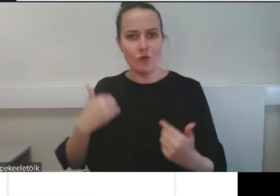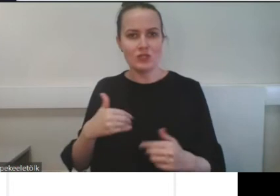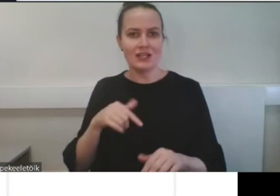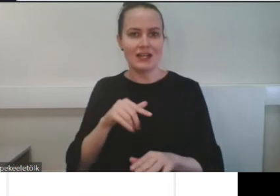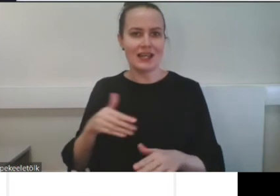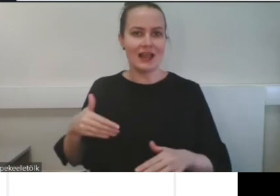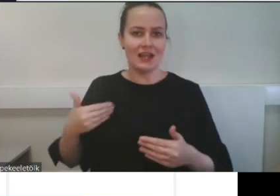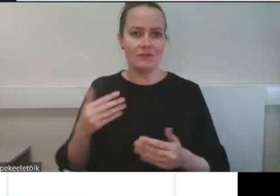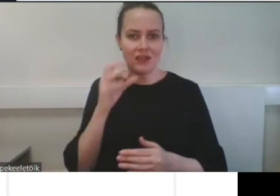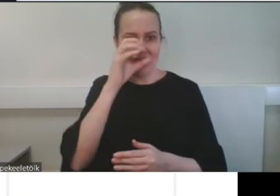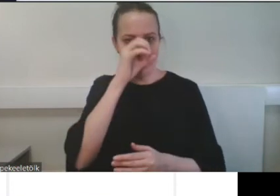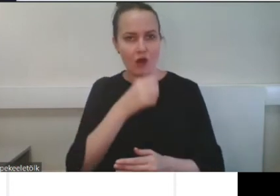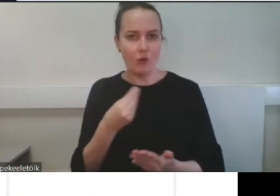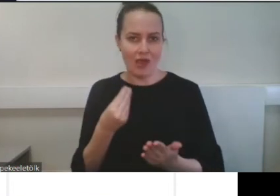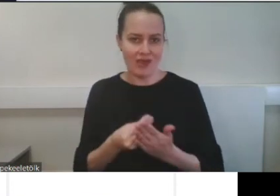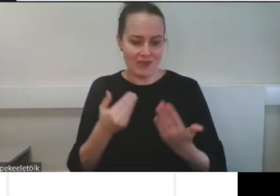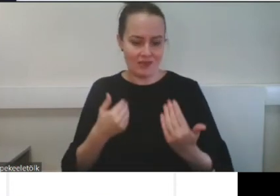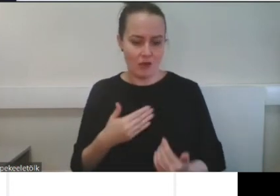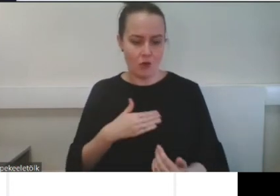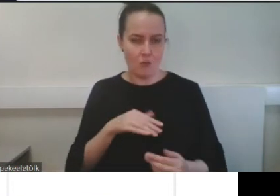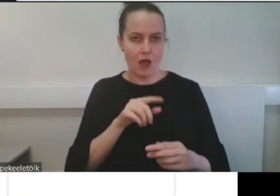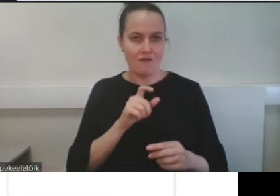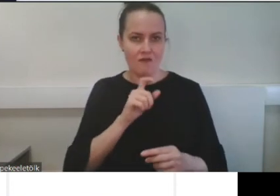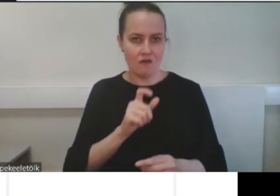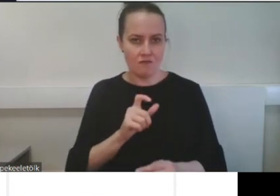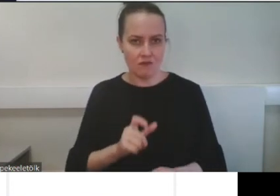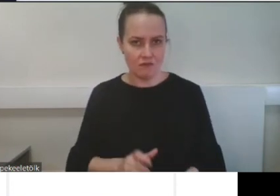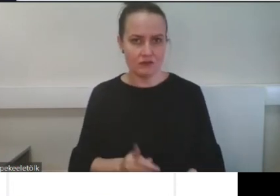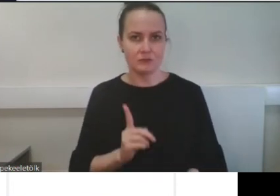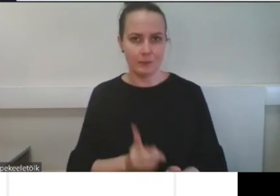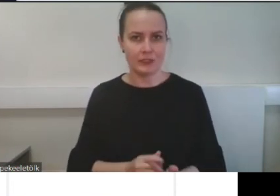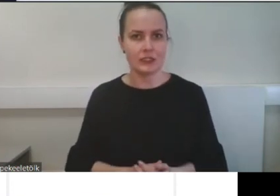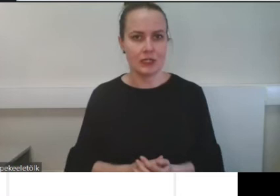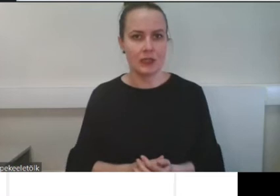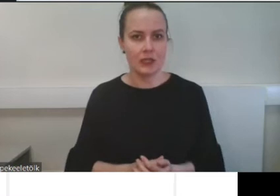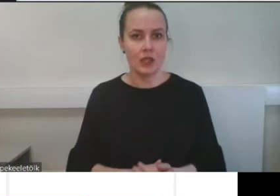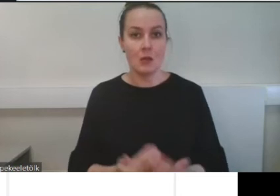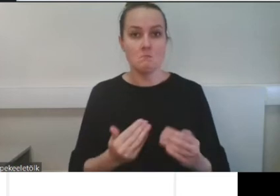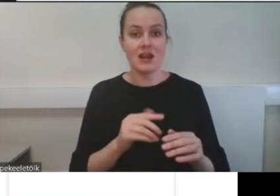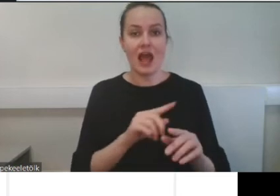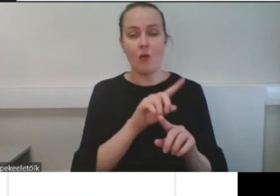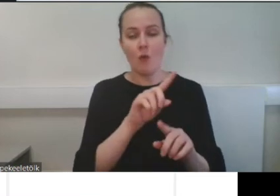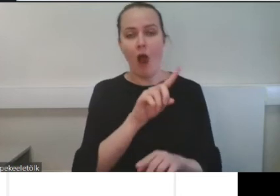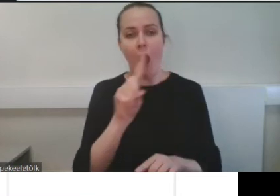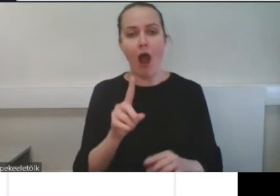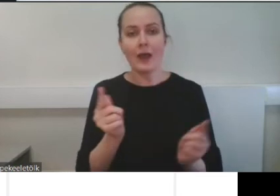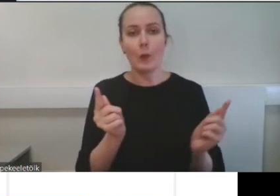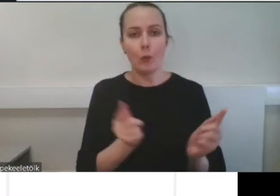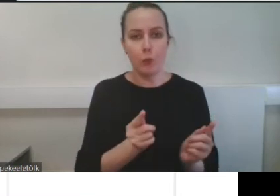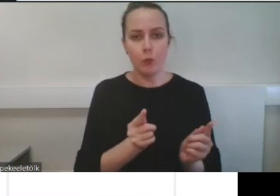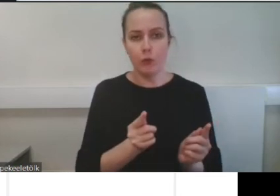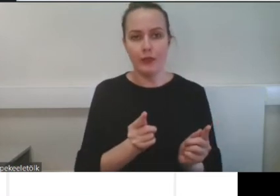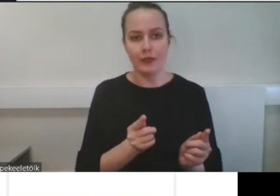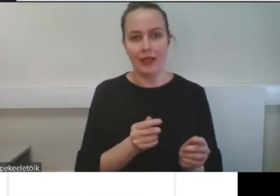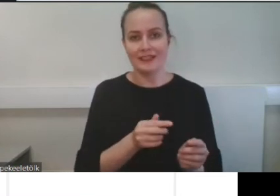vaid oluliste tegevuspiirangutega ikkagi lähevad korrelatsiooni just nimelt eas sõltumata inimeste